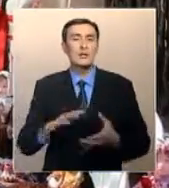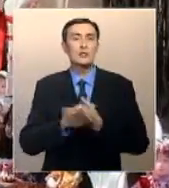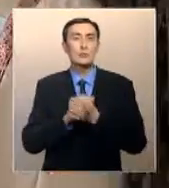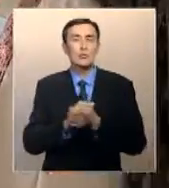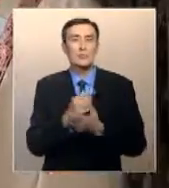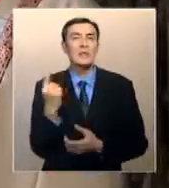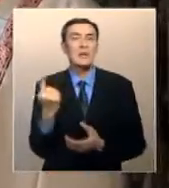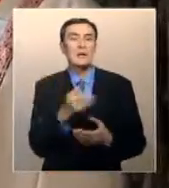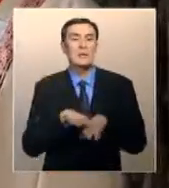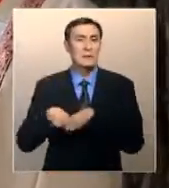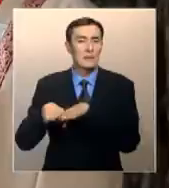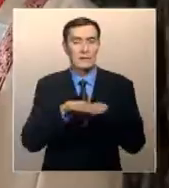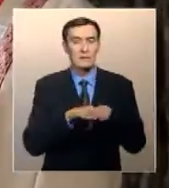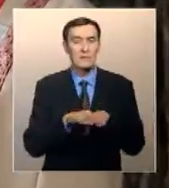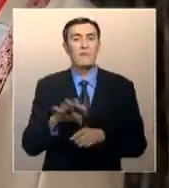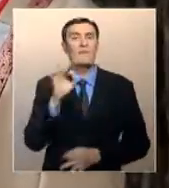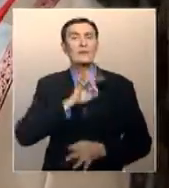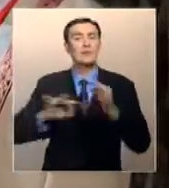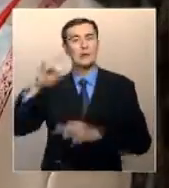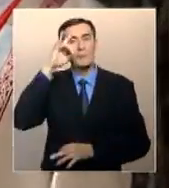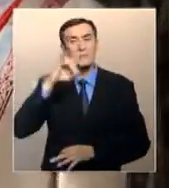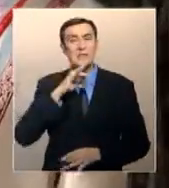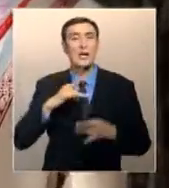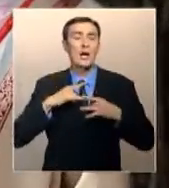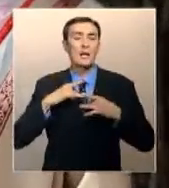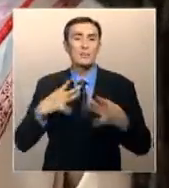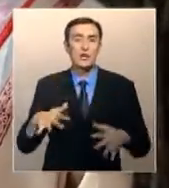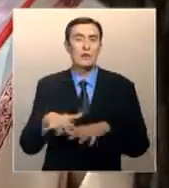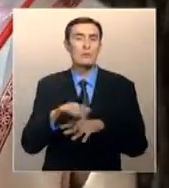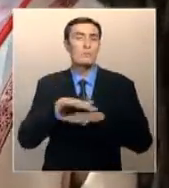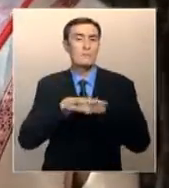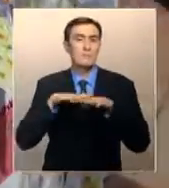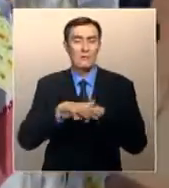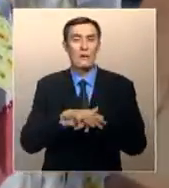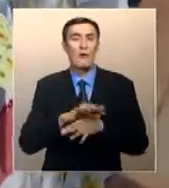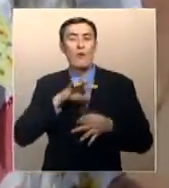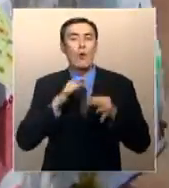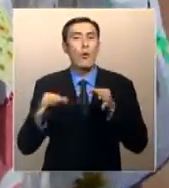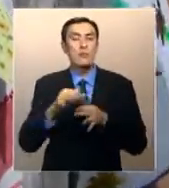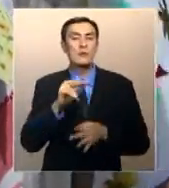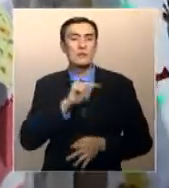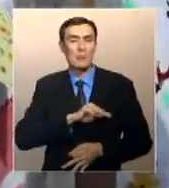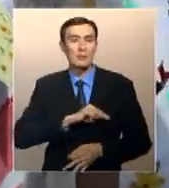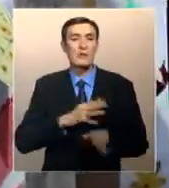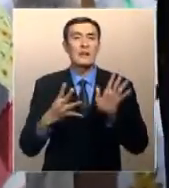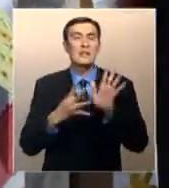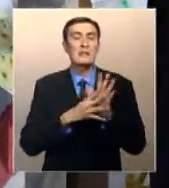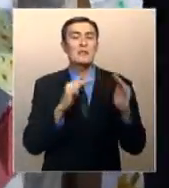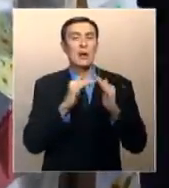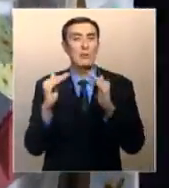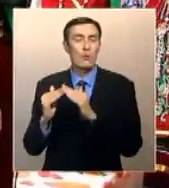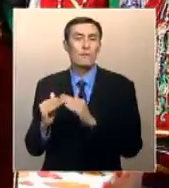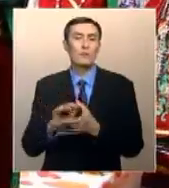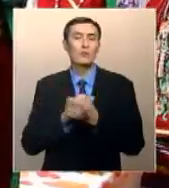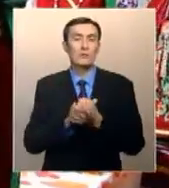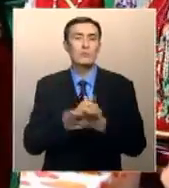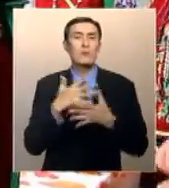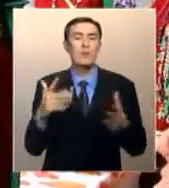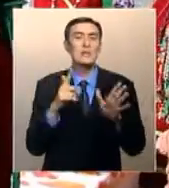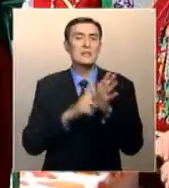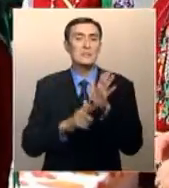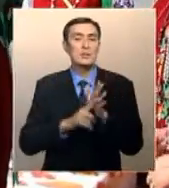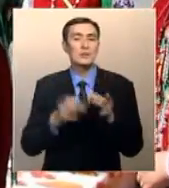и единства. Не случайно в Восточном Казахстане отмечают его всем миром. Всего в области действуют 9 домов дружбы и более